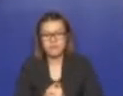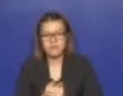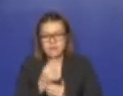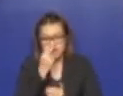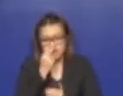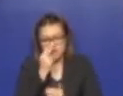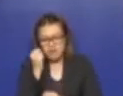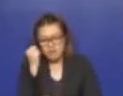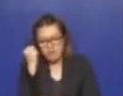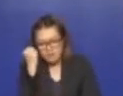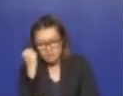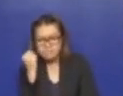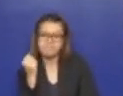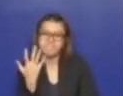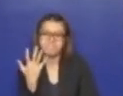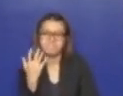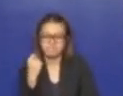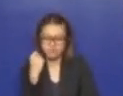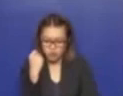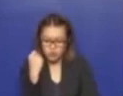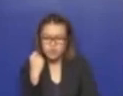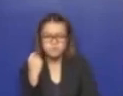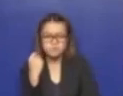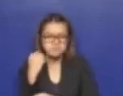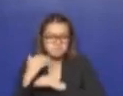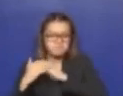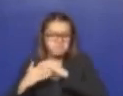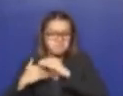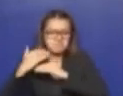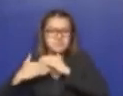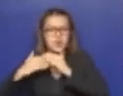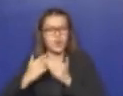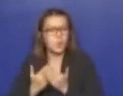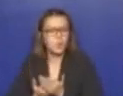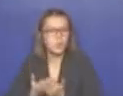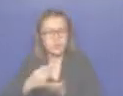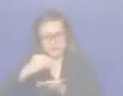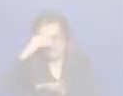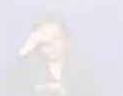ความจนเพื่อไปถึงฝั่งฝันของชีวิตขอบพระคุณครับ